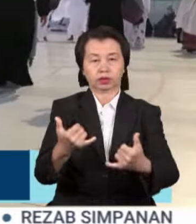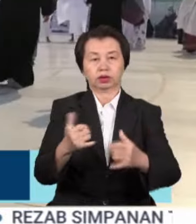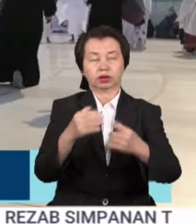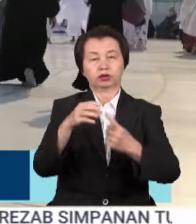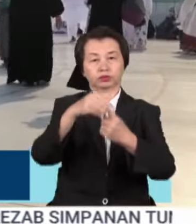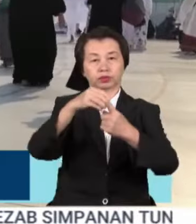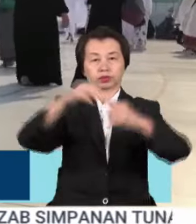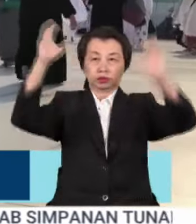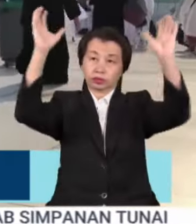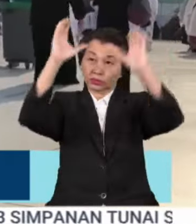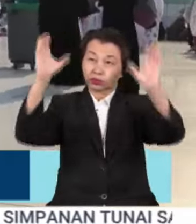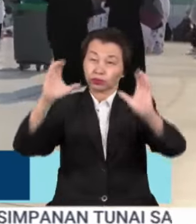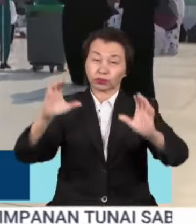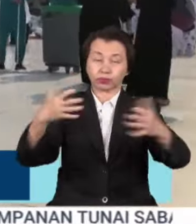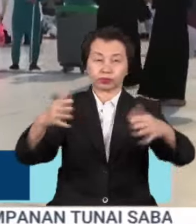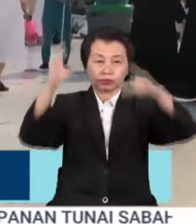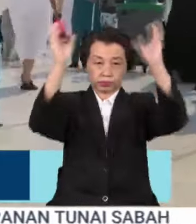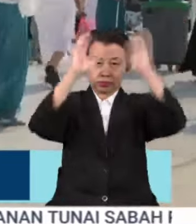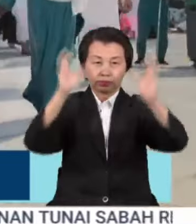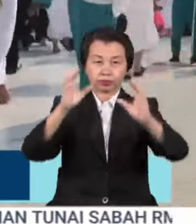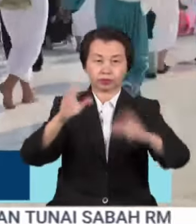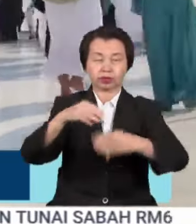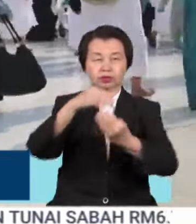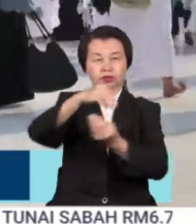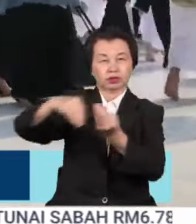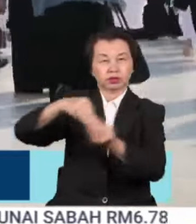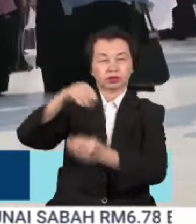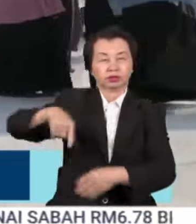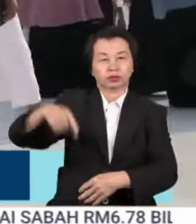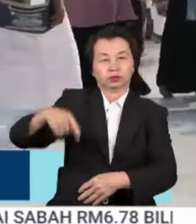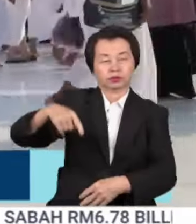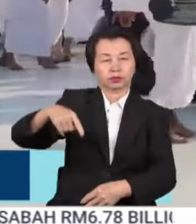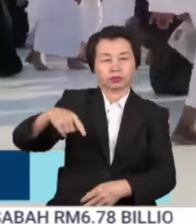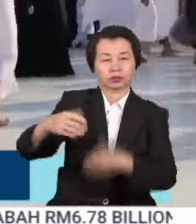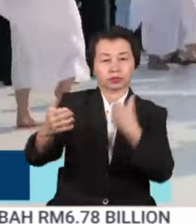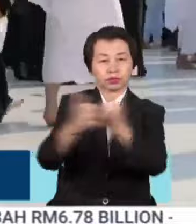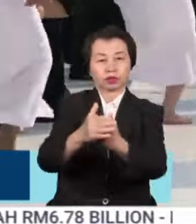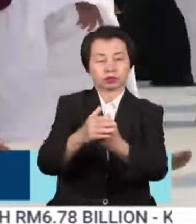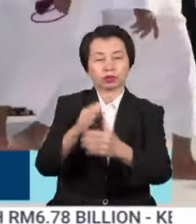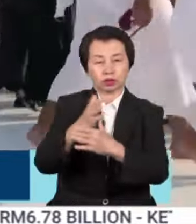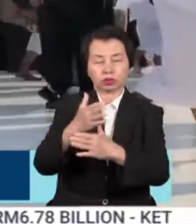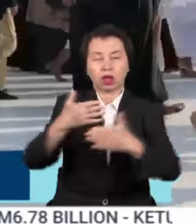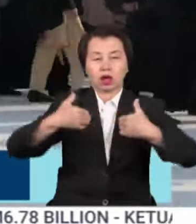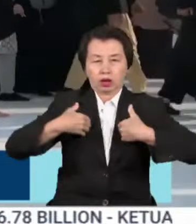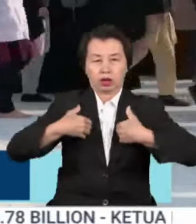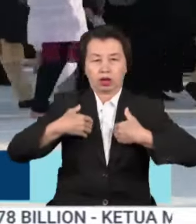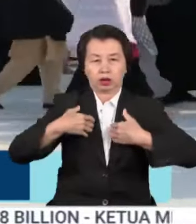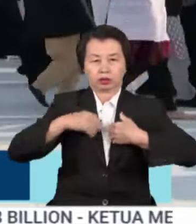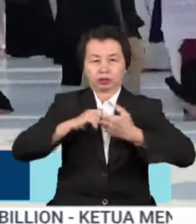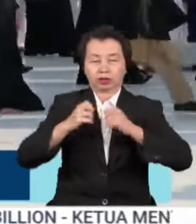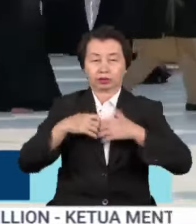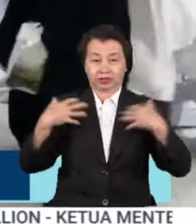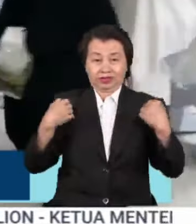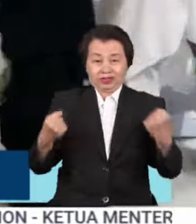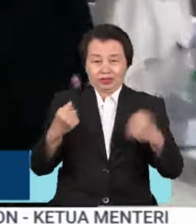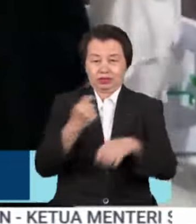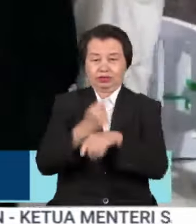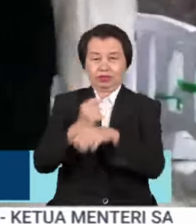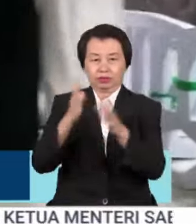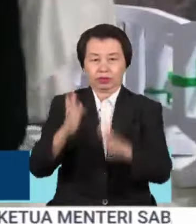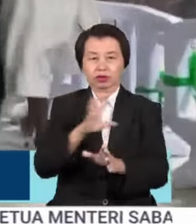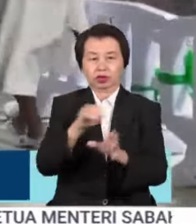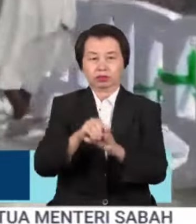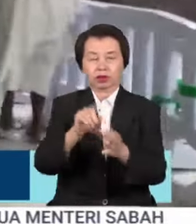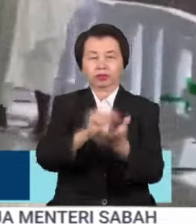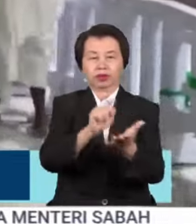cuaca di Mekah ni khususnya. Saya ingin kongsikan terdapat juga ada masalah kesihatan beberapa petugas, masuklah